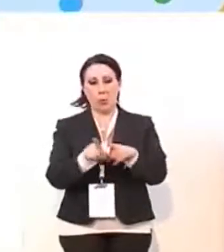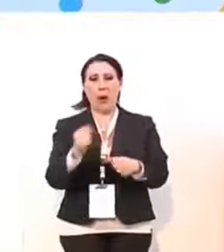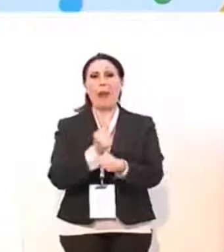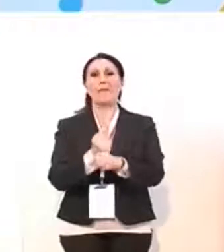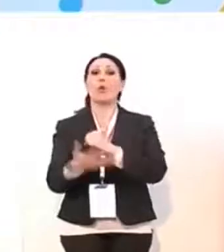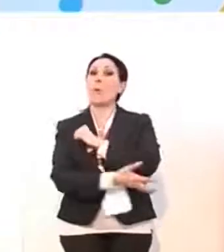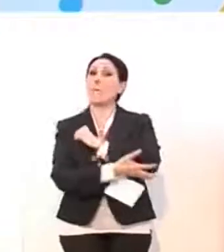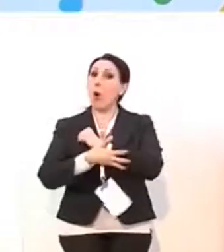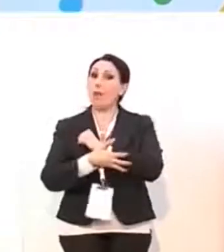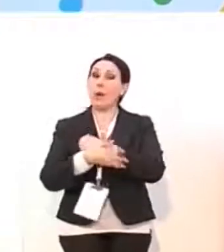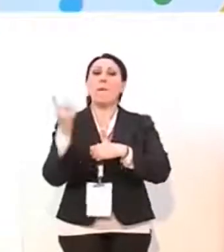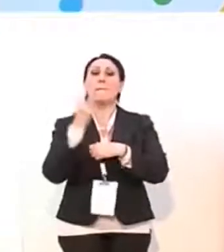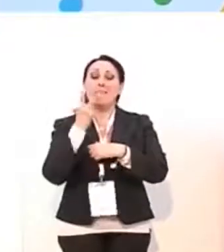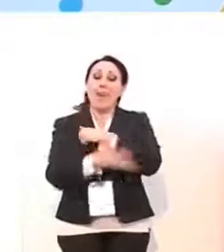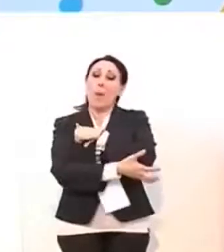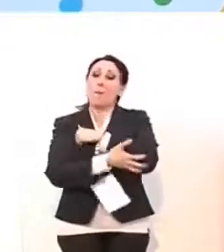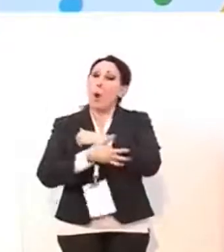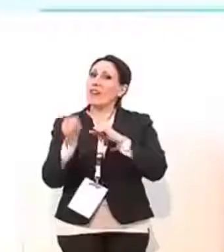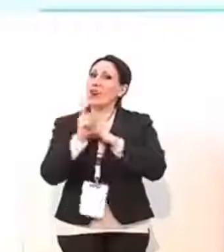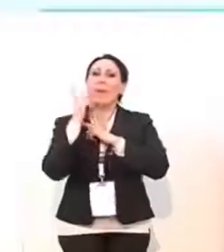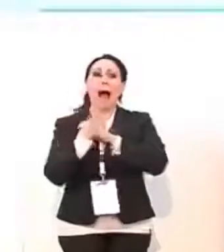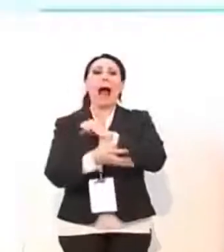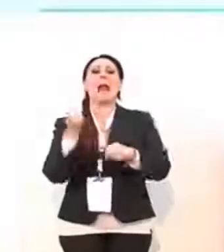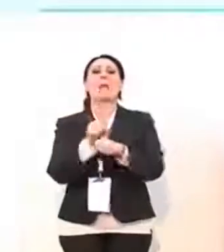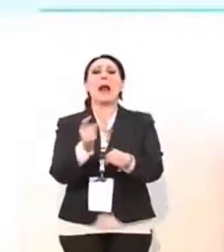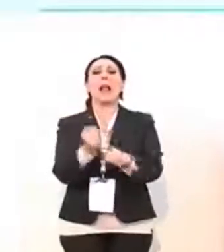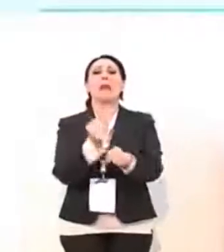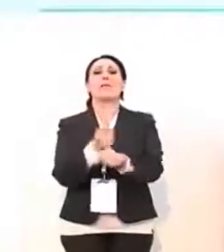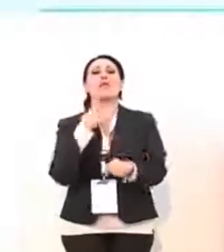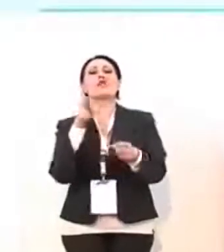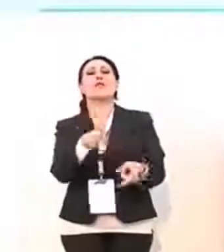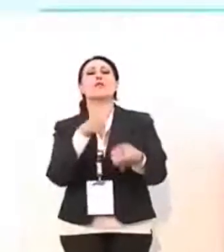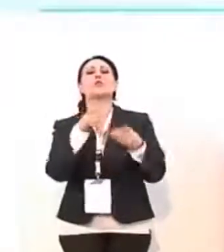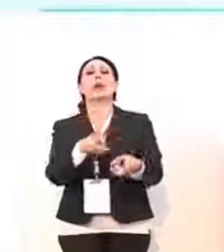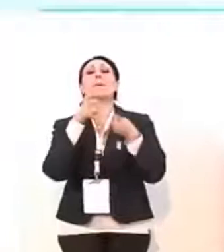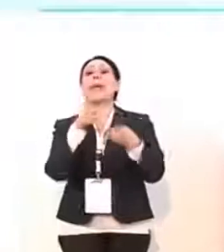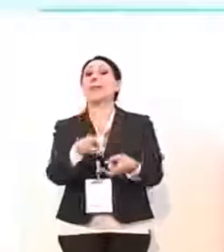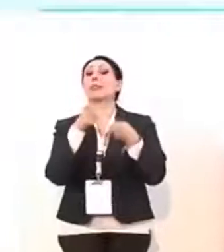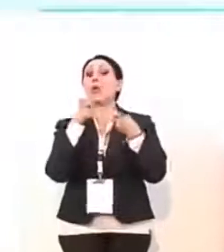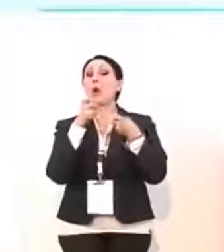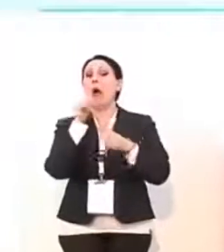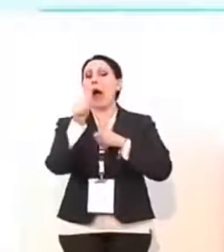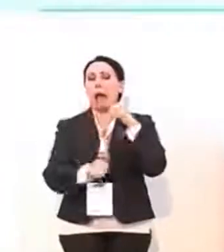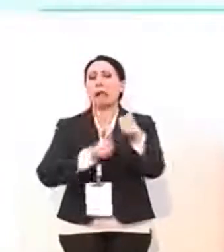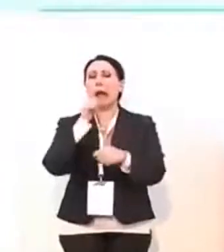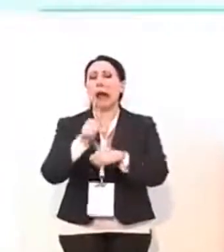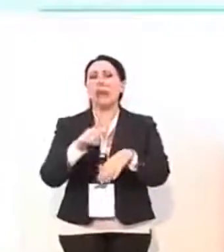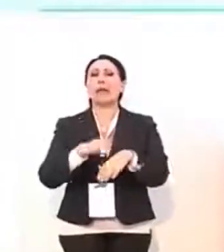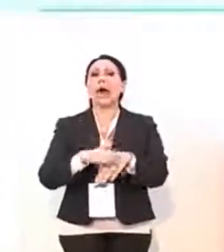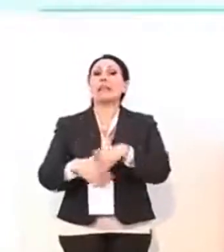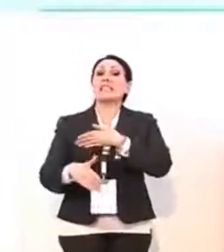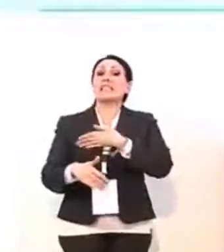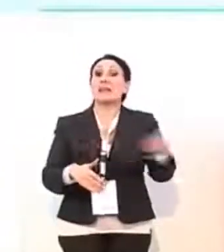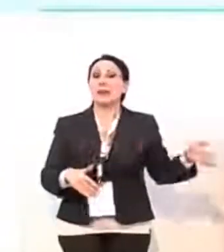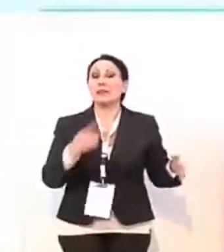lavoro povero non è lavoro sfruttato. E per molti anni quelli di sinistra a sinistra in questo paese si sono